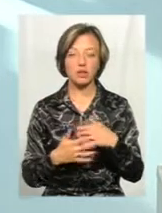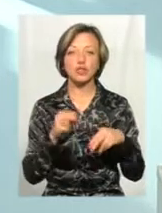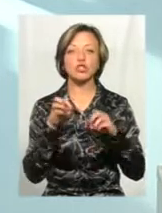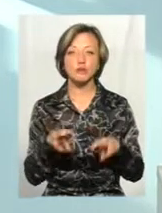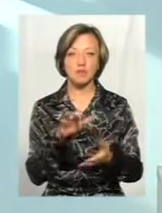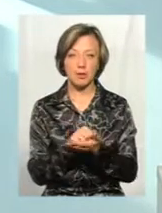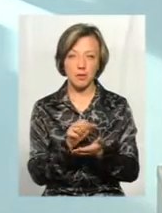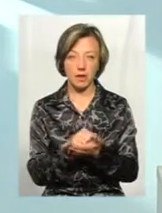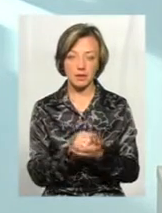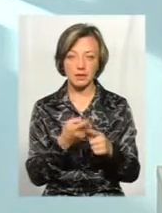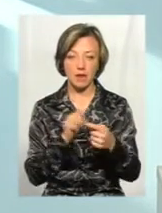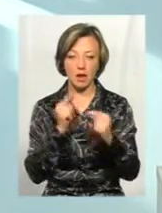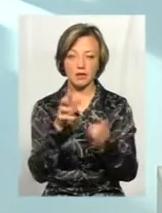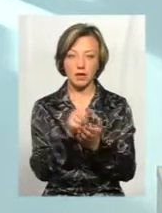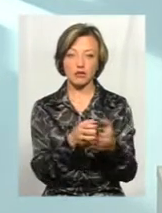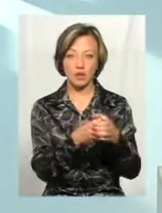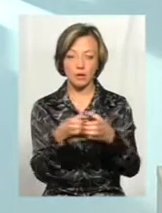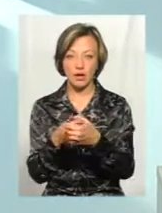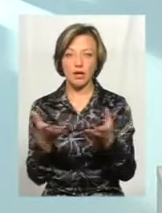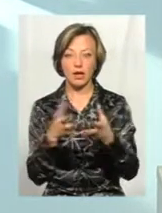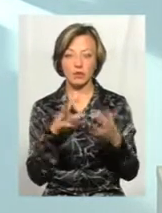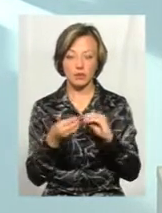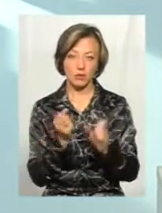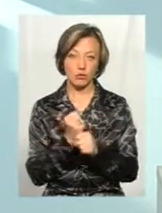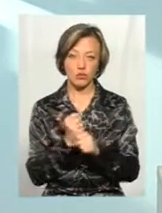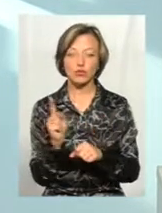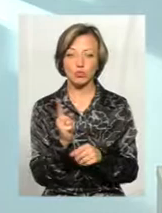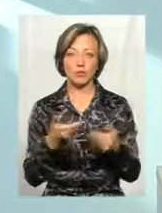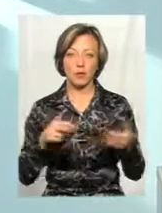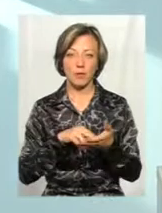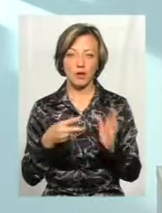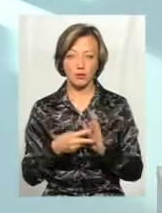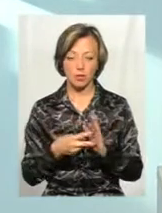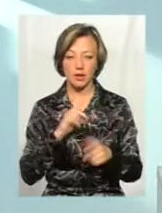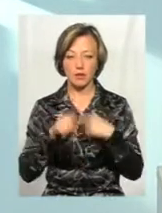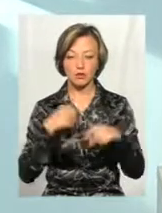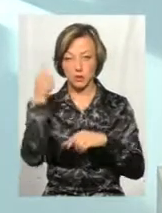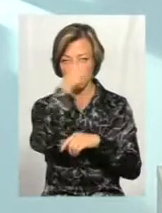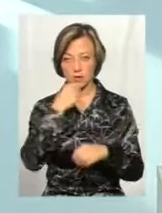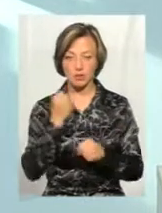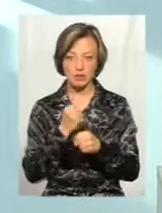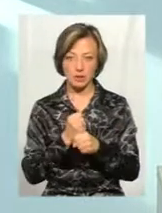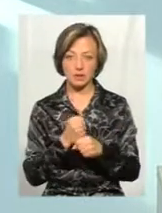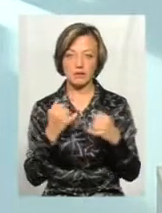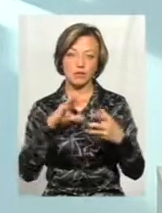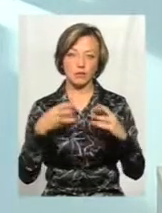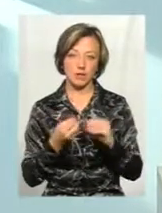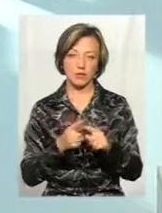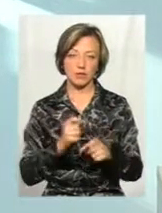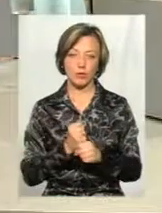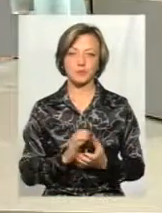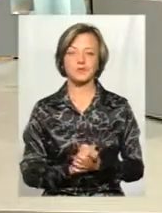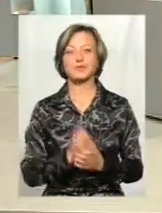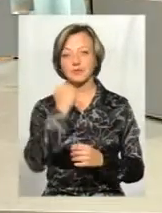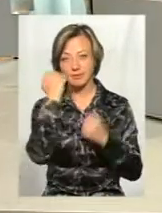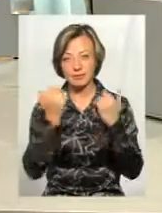чим займалися антирейдерські штаби, які результати роботи і що ми плануємо на наступний рік вже зробити за результатами цієї роботи.